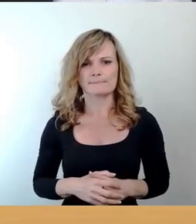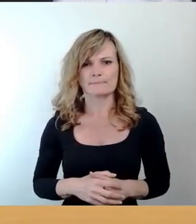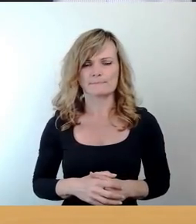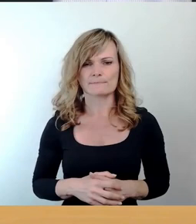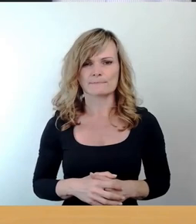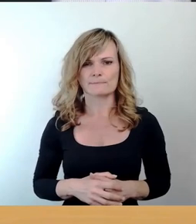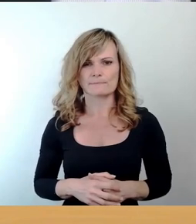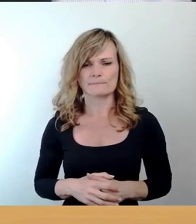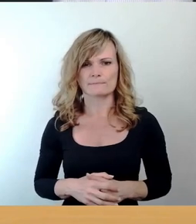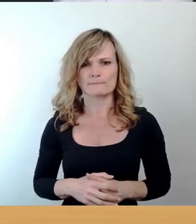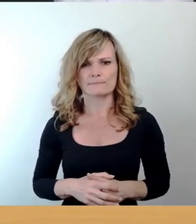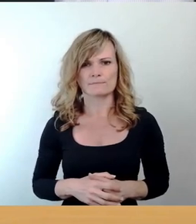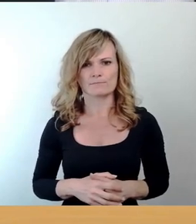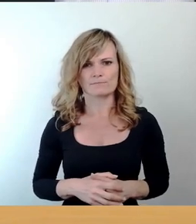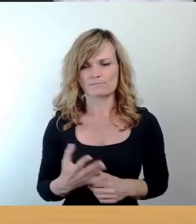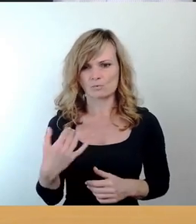Ja, aber ich habe es ja noch gar nicht gesagt.